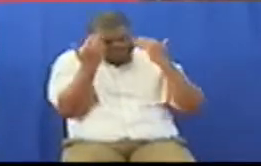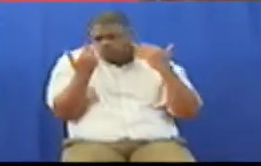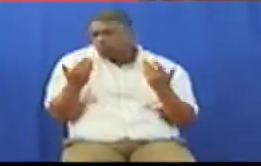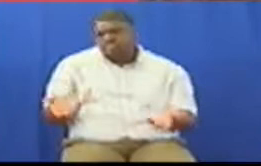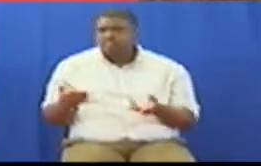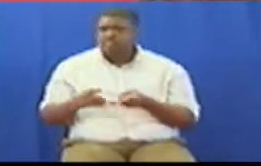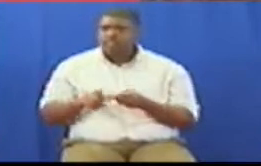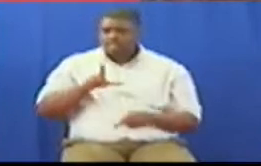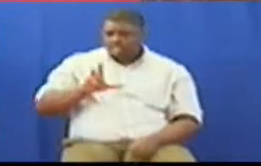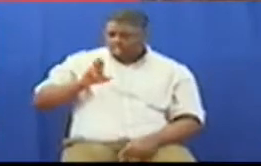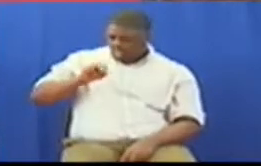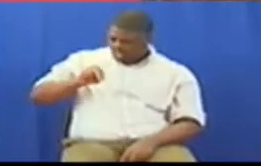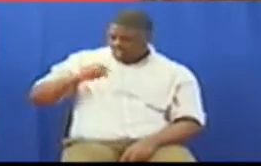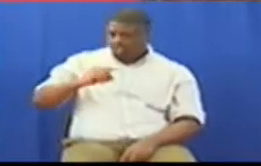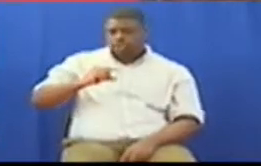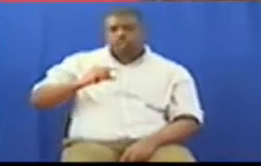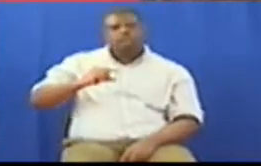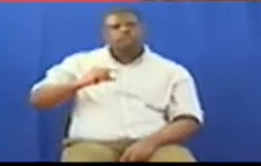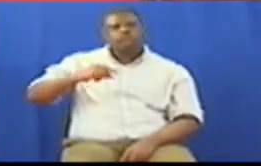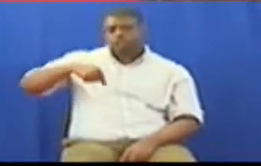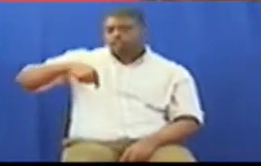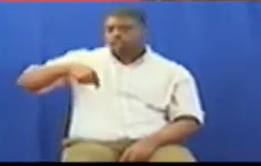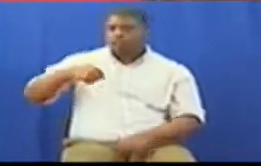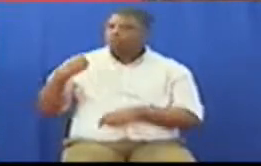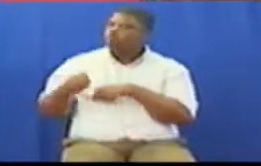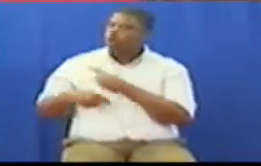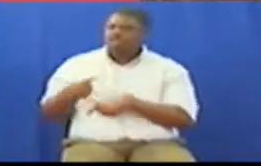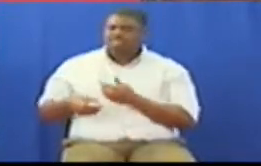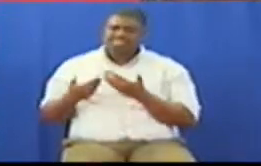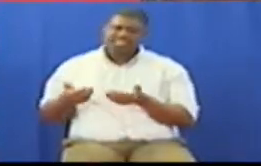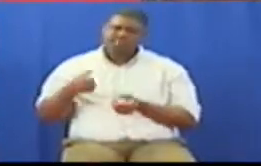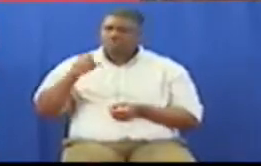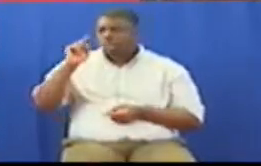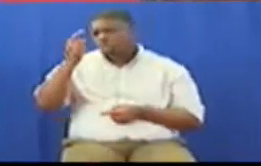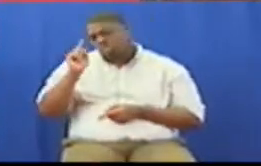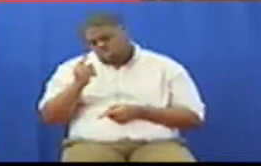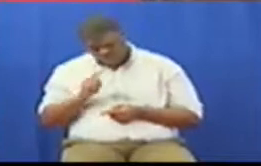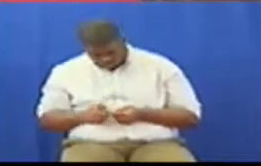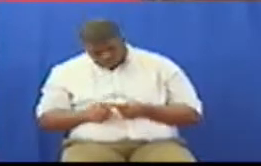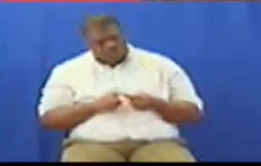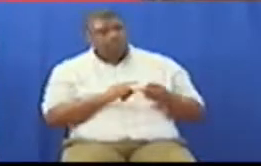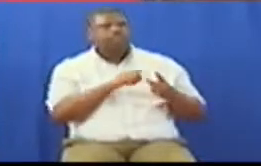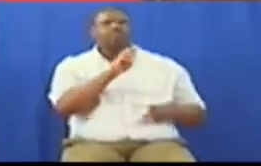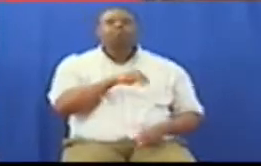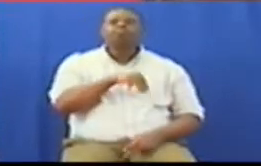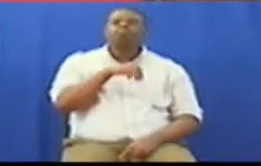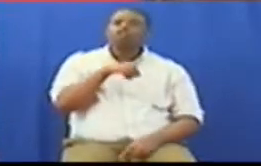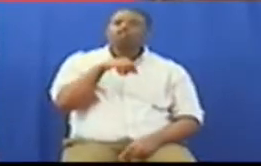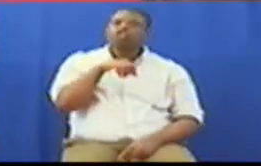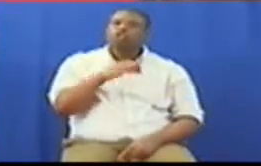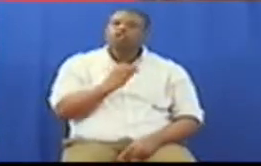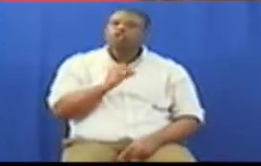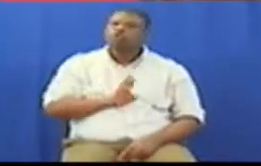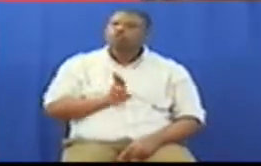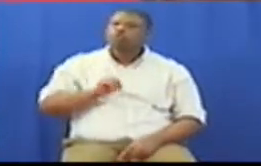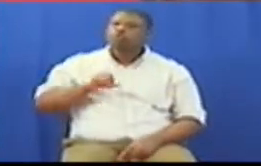LNG project nayo ilianza kwa nguvu sana, imepoapoa. Tenda Mchuchuma Liganga nayo